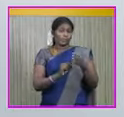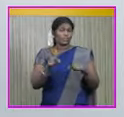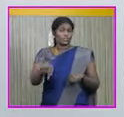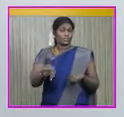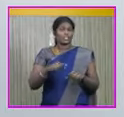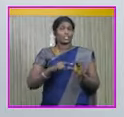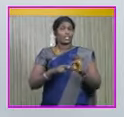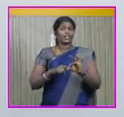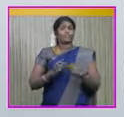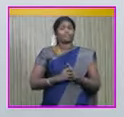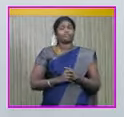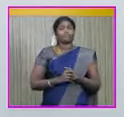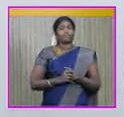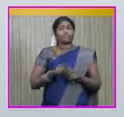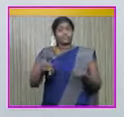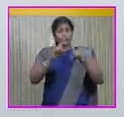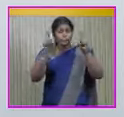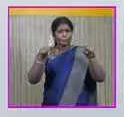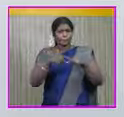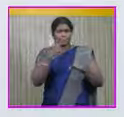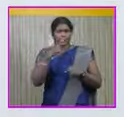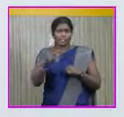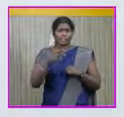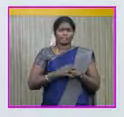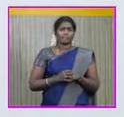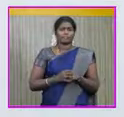கேள்வி. இந்த படத்தில்